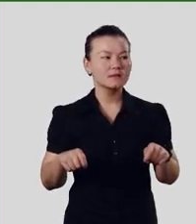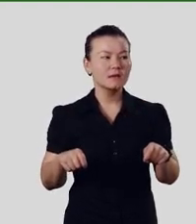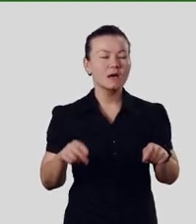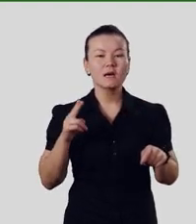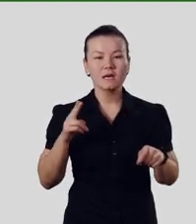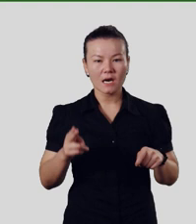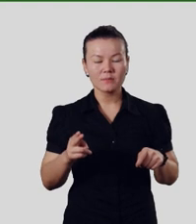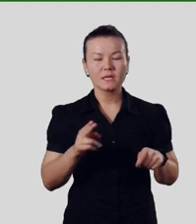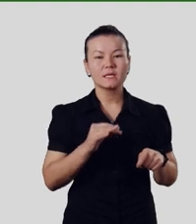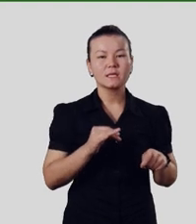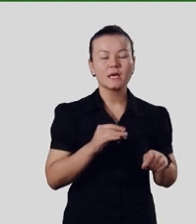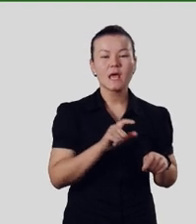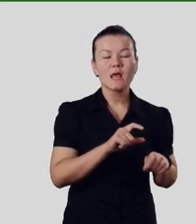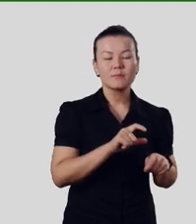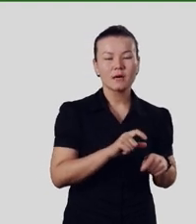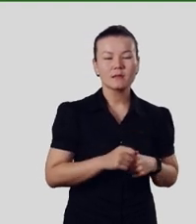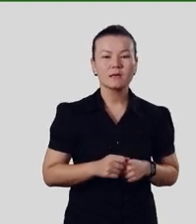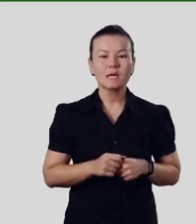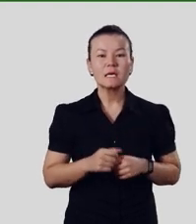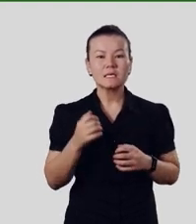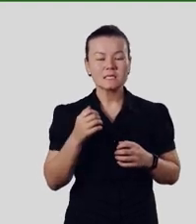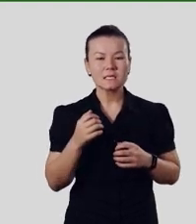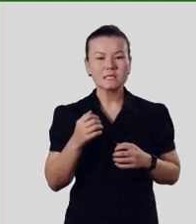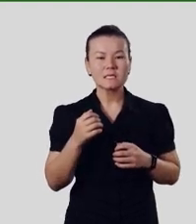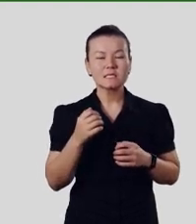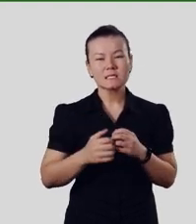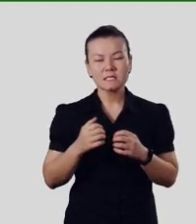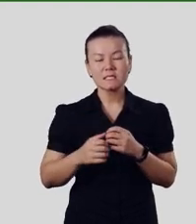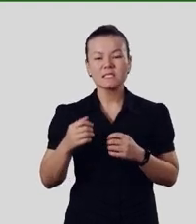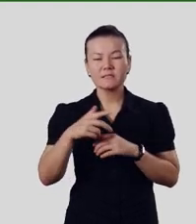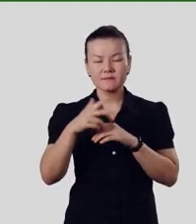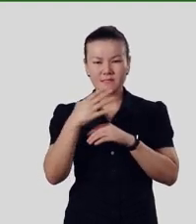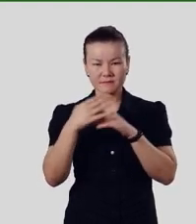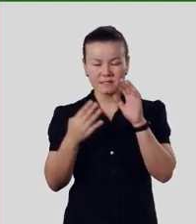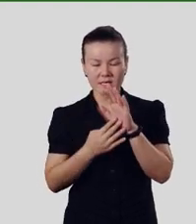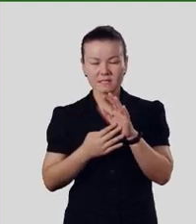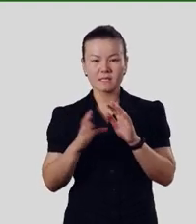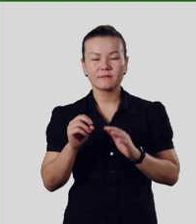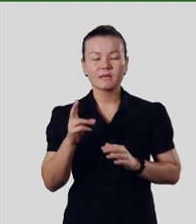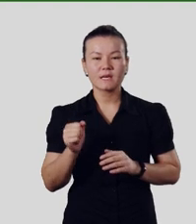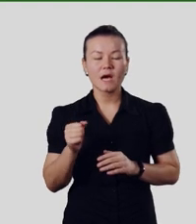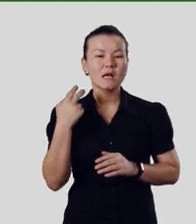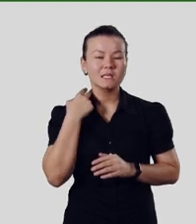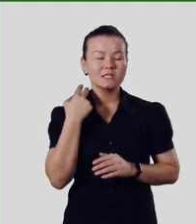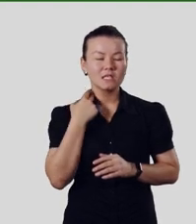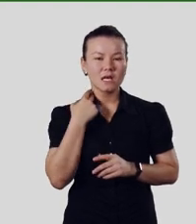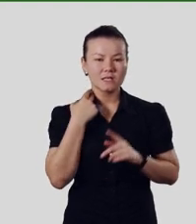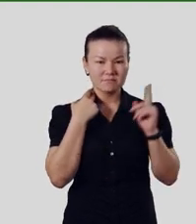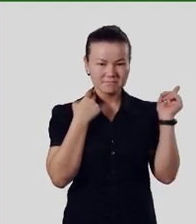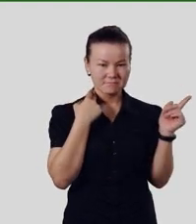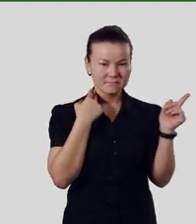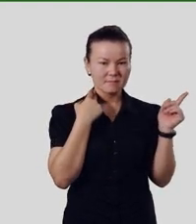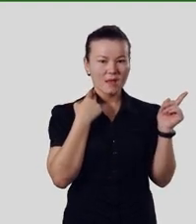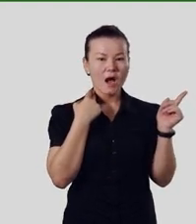Ребман. В середине 19 века англичане Джон Спик и Джеймс